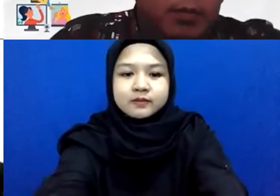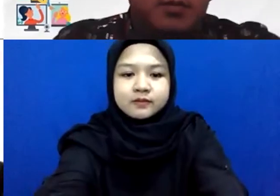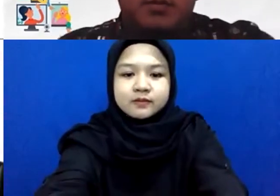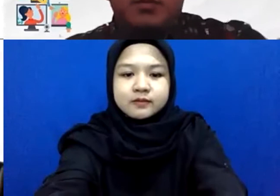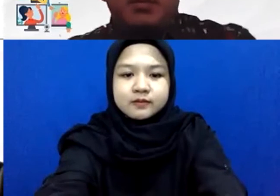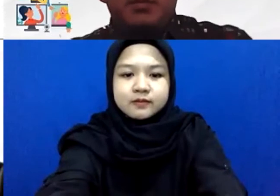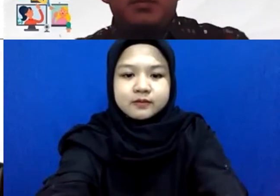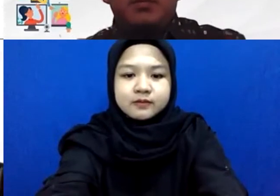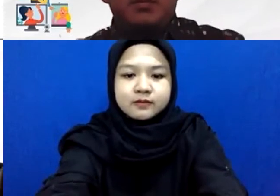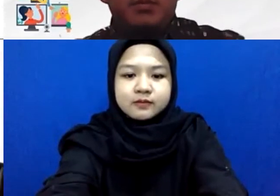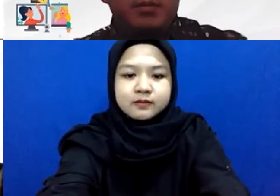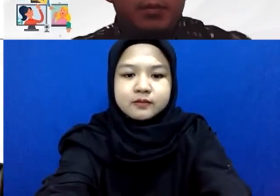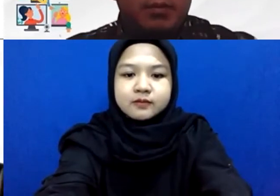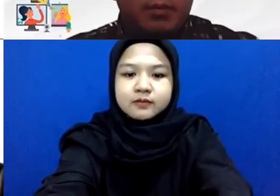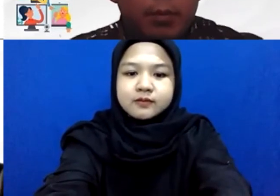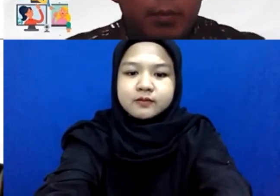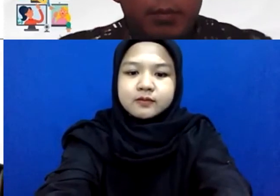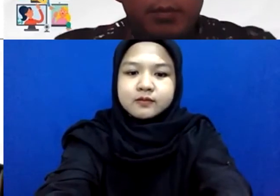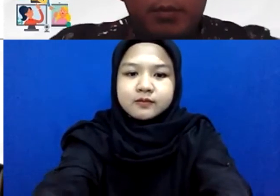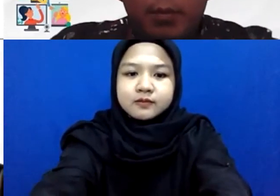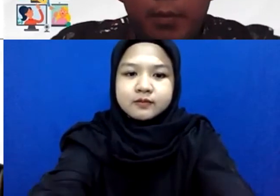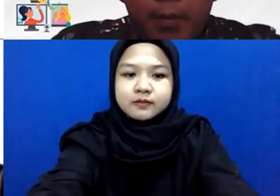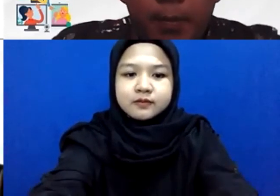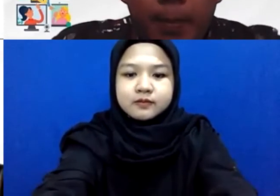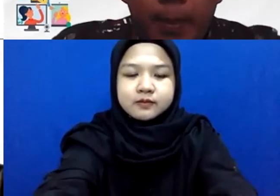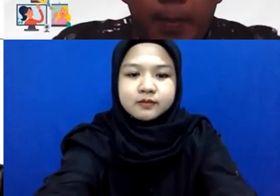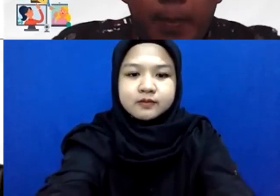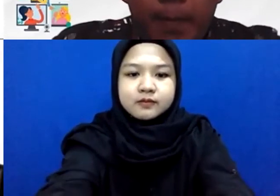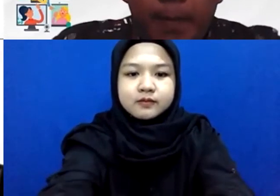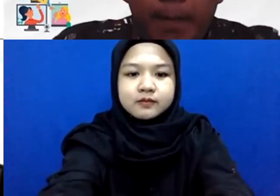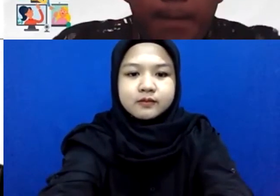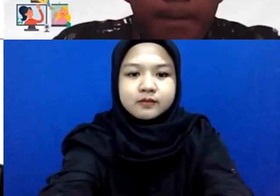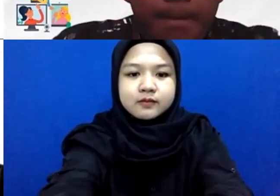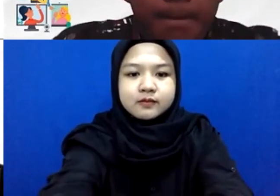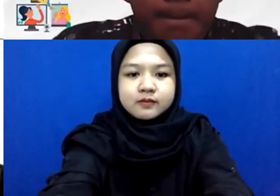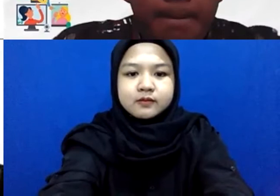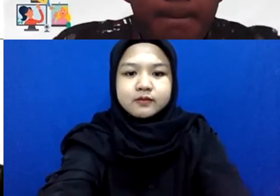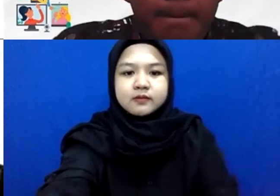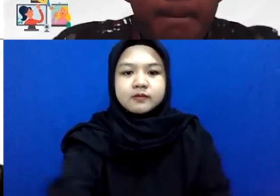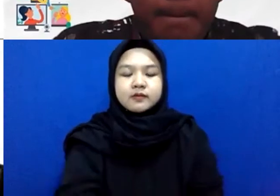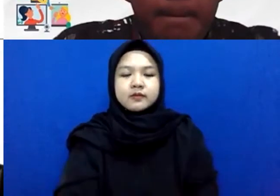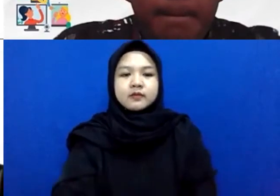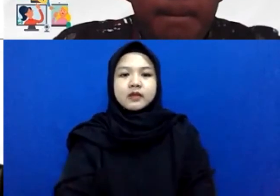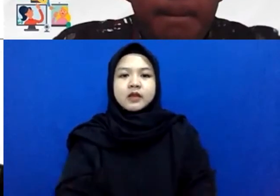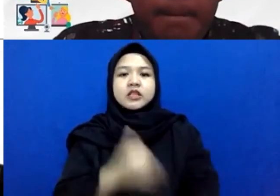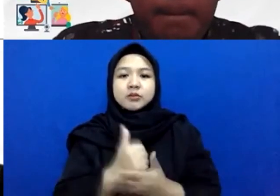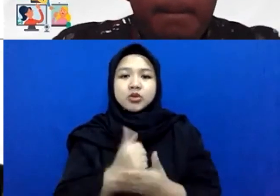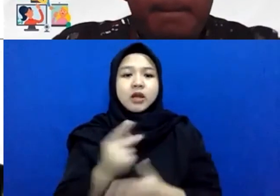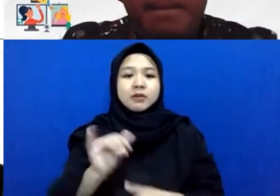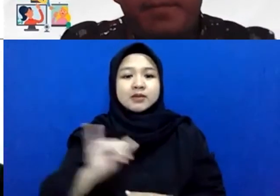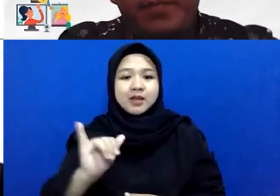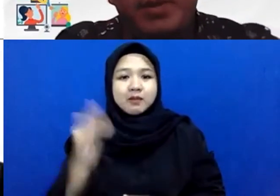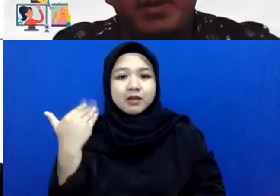Baik, kurang lebih sama sih ya Mbak Esti ya, manfaat bagi mahasiswa. Tapi yang saya garis bawahi di